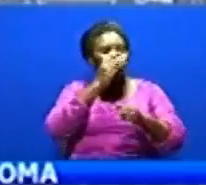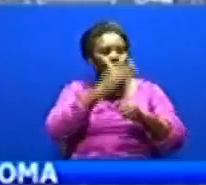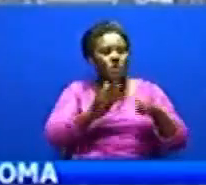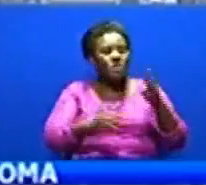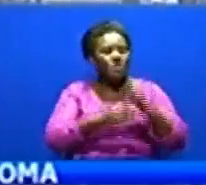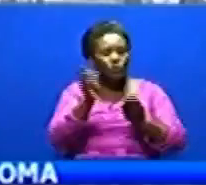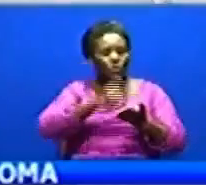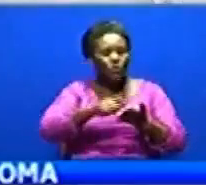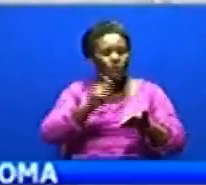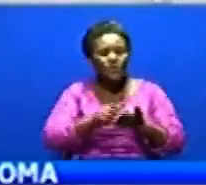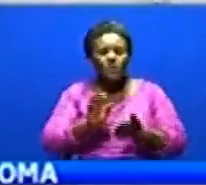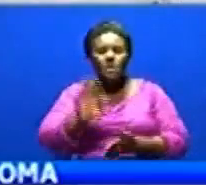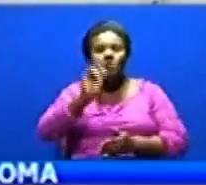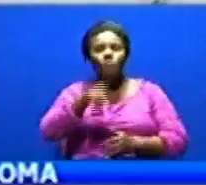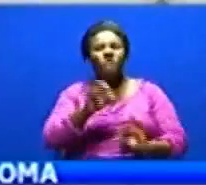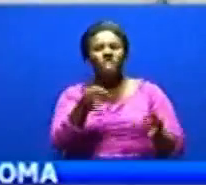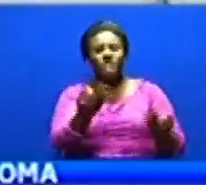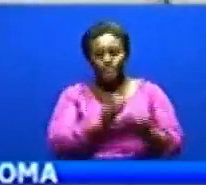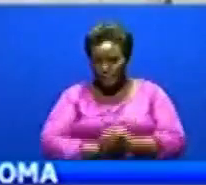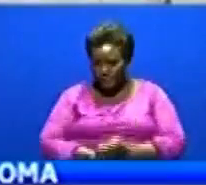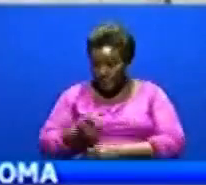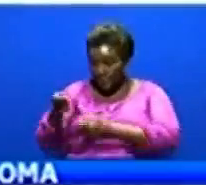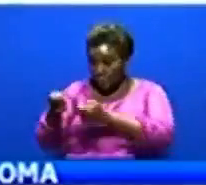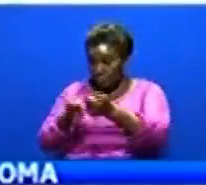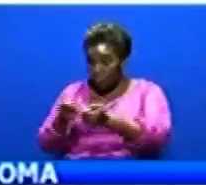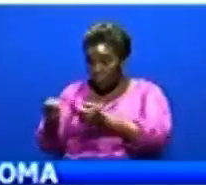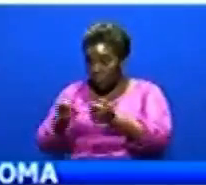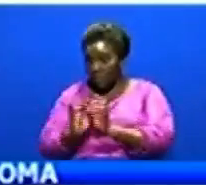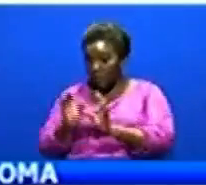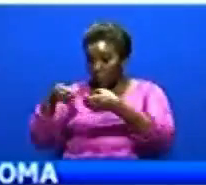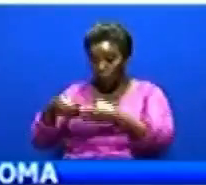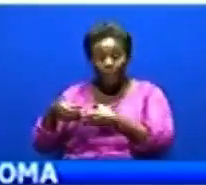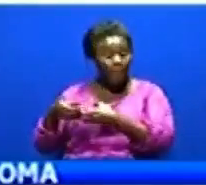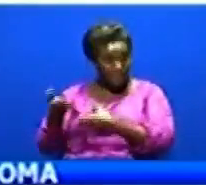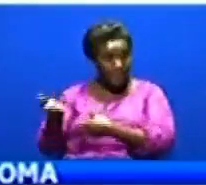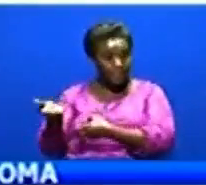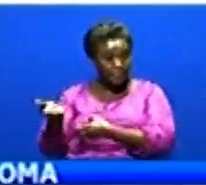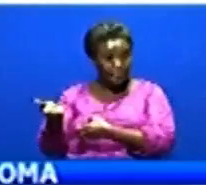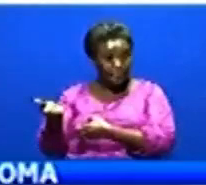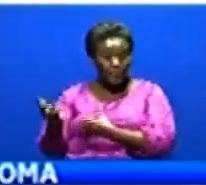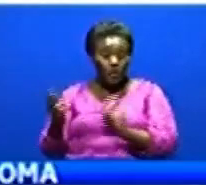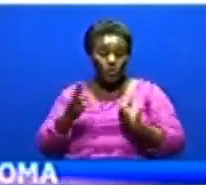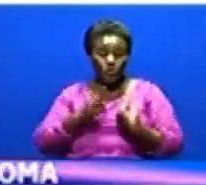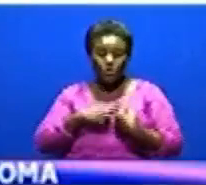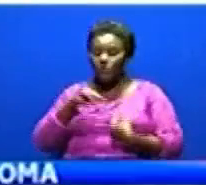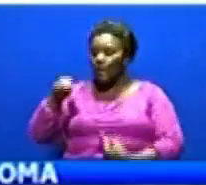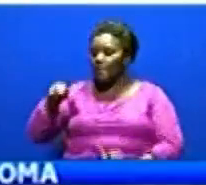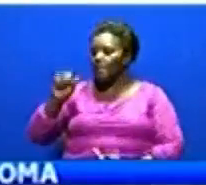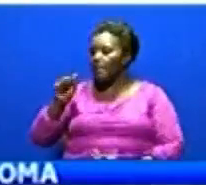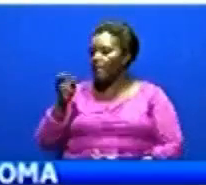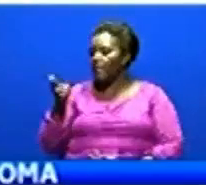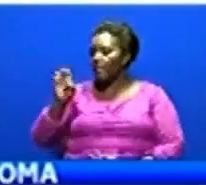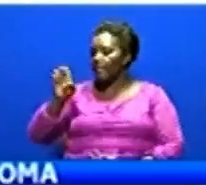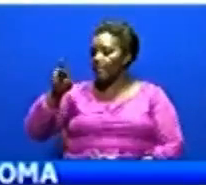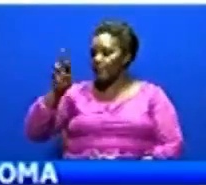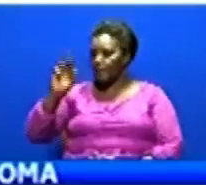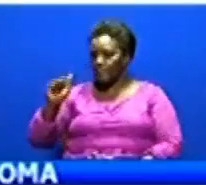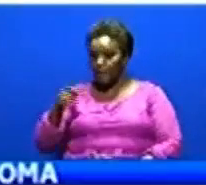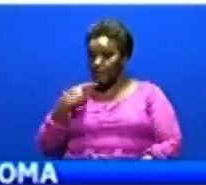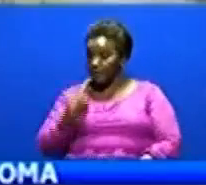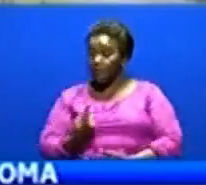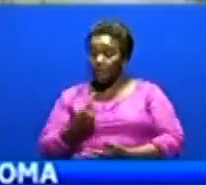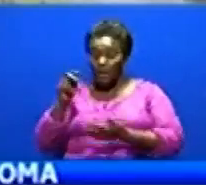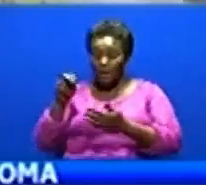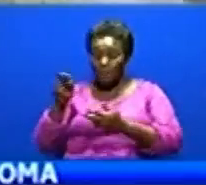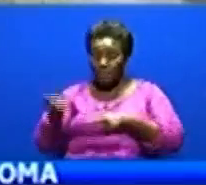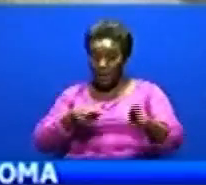jijini Dodoma. Mkurugenzi wa Tume ya Taifa ya Uchaguzi NEC Dr. Wilson Mahera amesema mkataba baina ya NEC